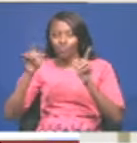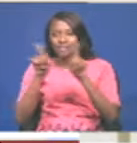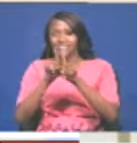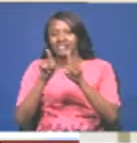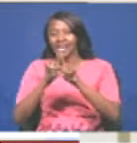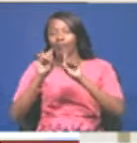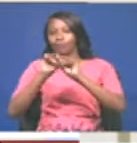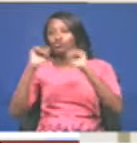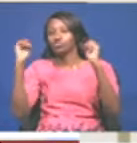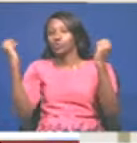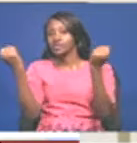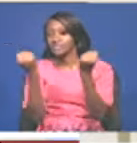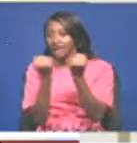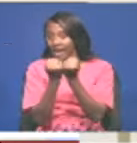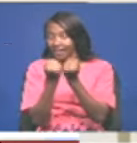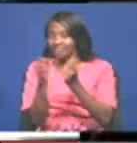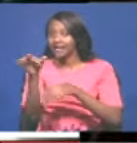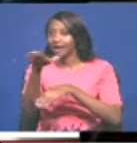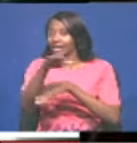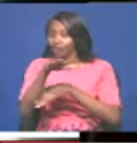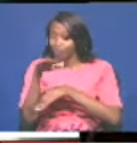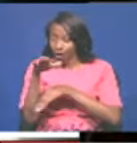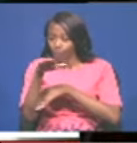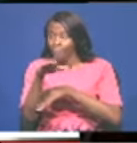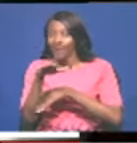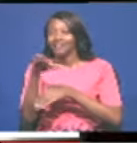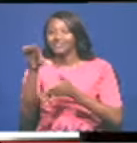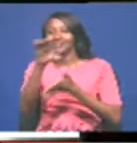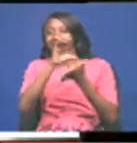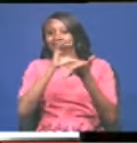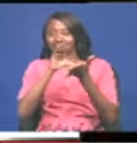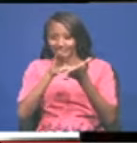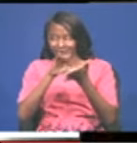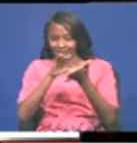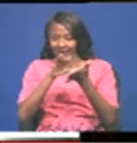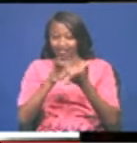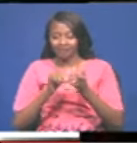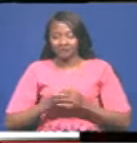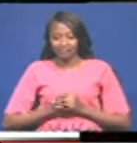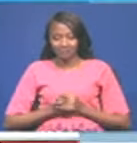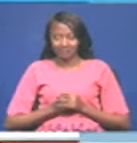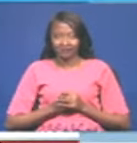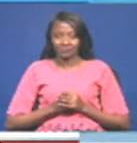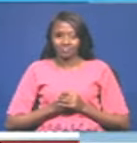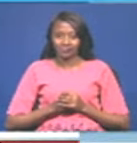environment at the center of the operations. Ndutamo Kami, Darubini.